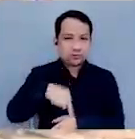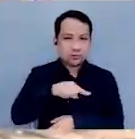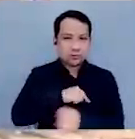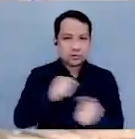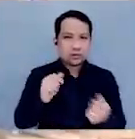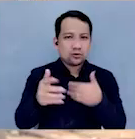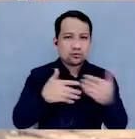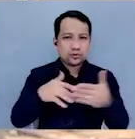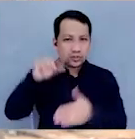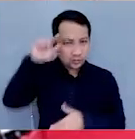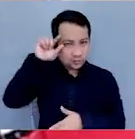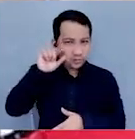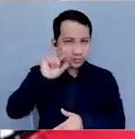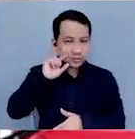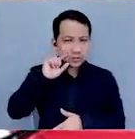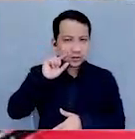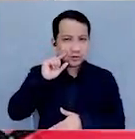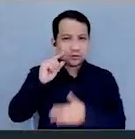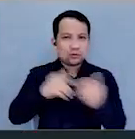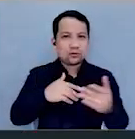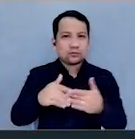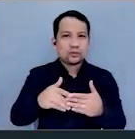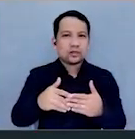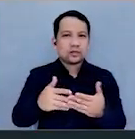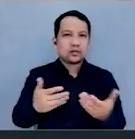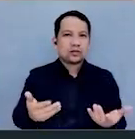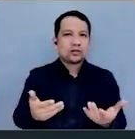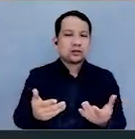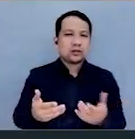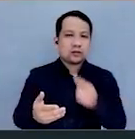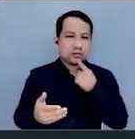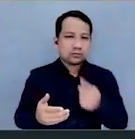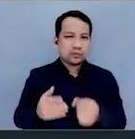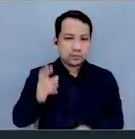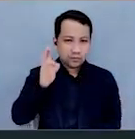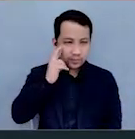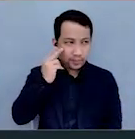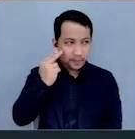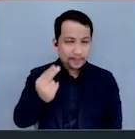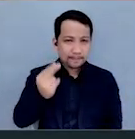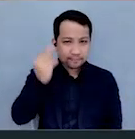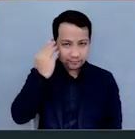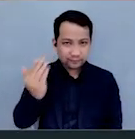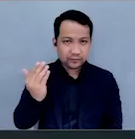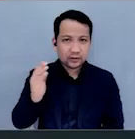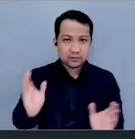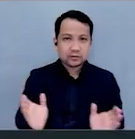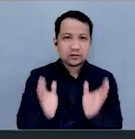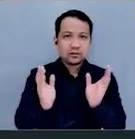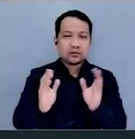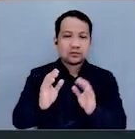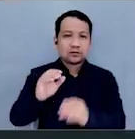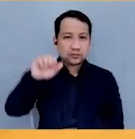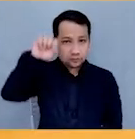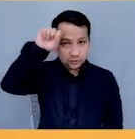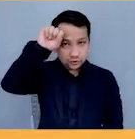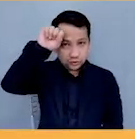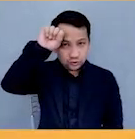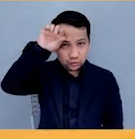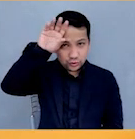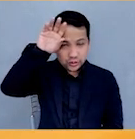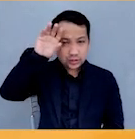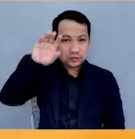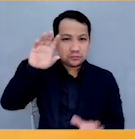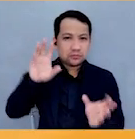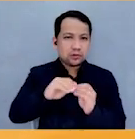kanilang sexual orientation at kasarian. Ayon kay Senator Risa Hontiveros na nagsusulong ng SOGI-SE bill sa Senado, 19